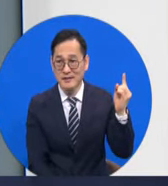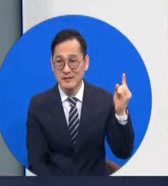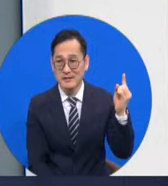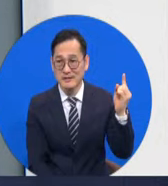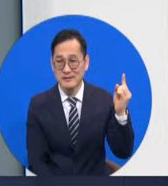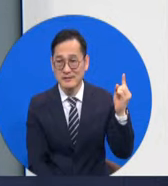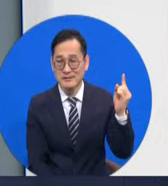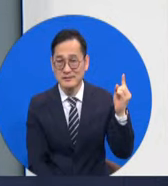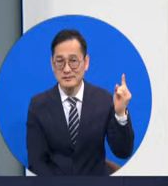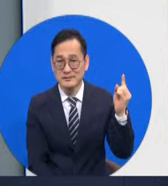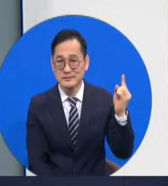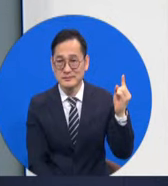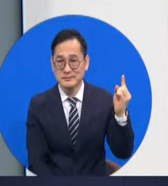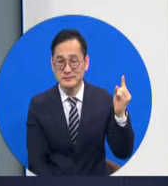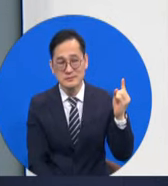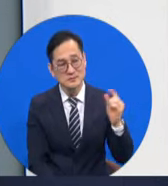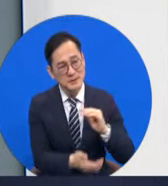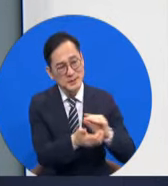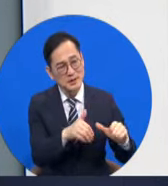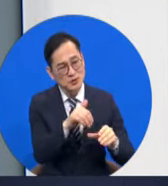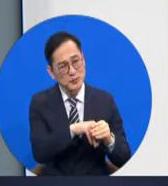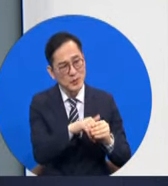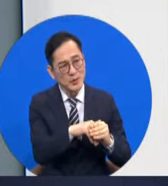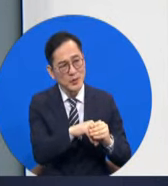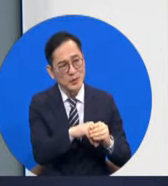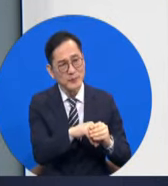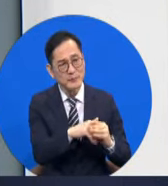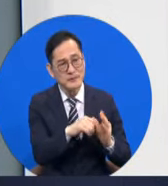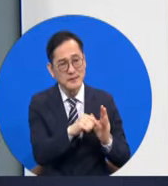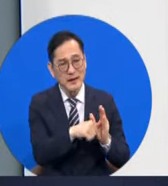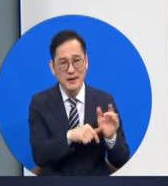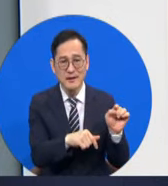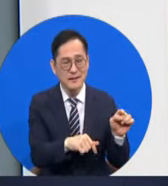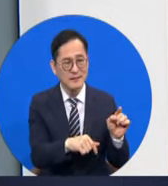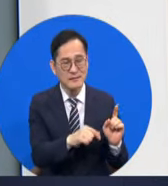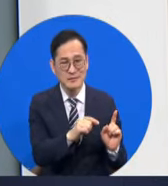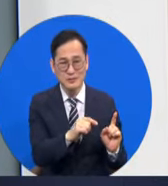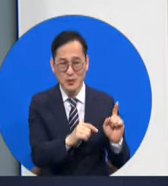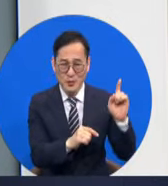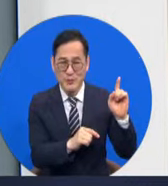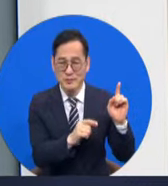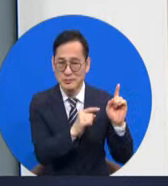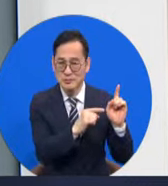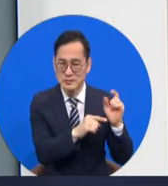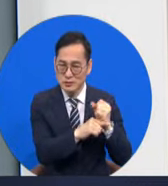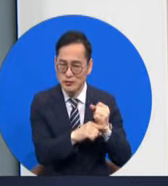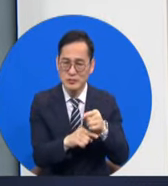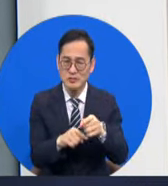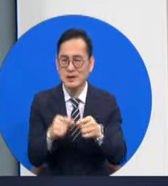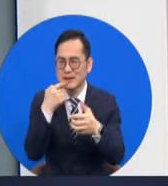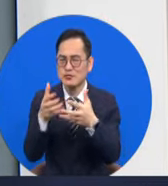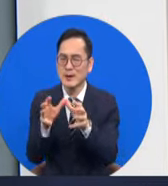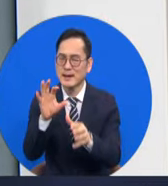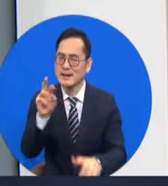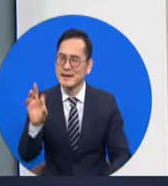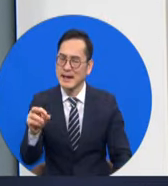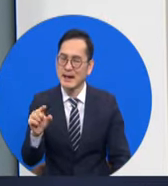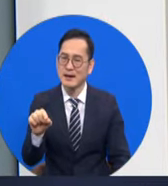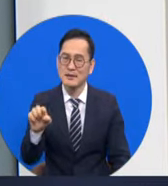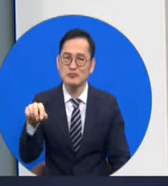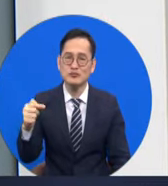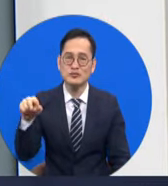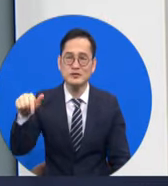등장했잖아요. 양문석, 특히 김준혁 이슈. 이런 것들은 민주당 쪽에 불리한 이슈들인데 이런 것들이 반영되지